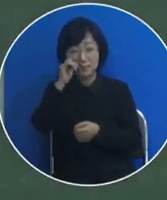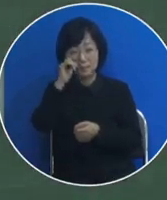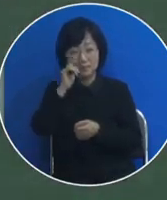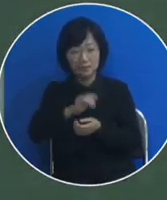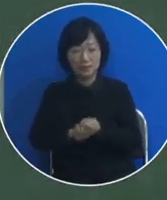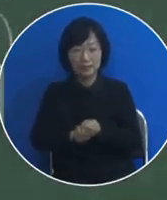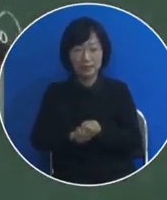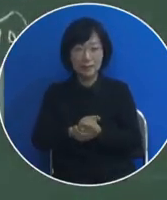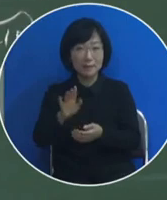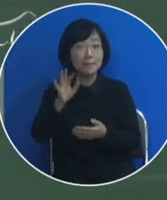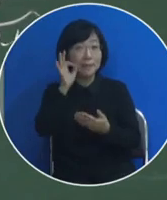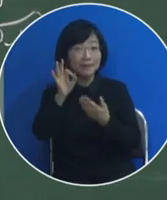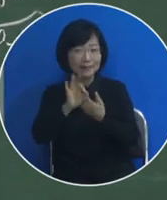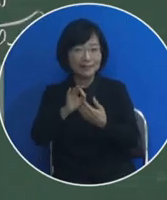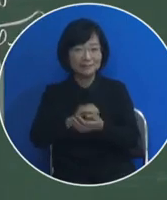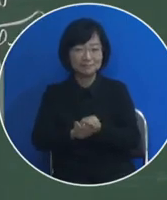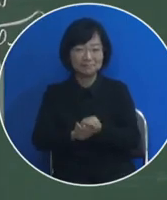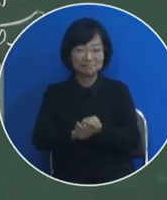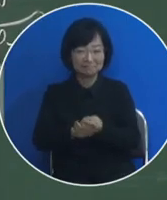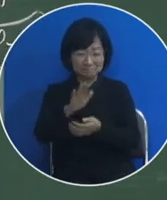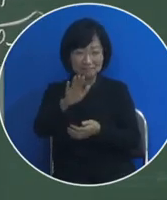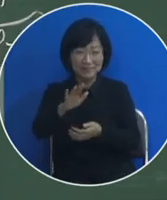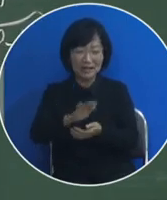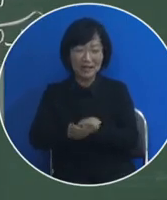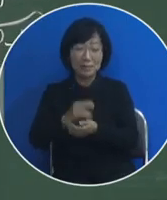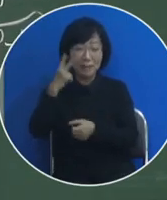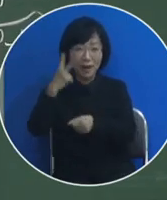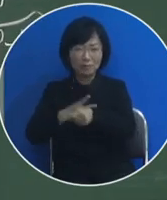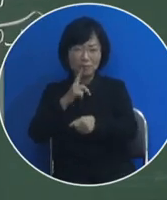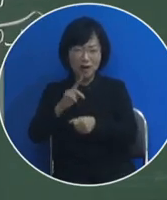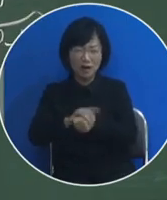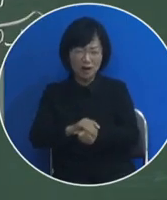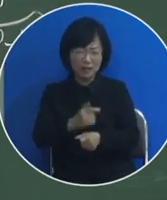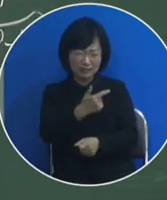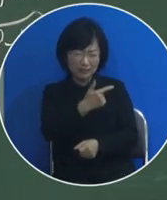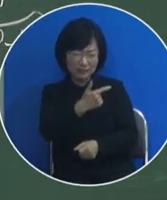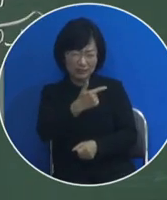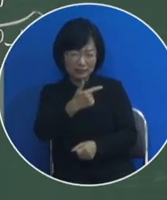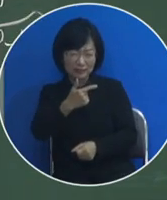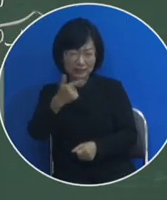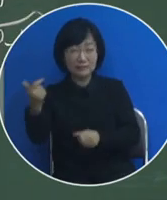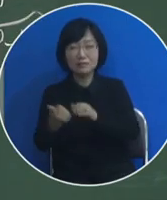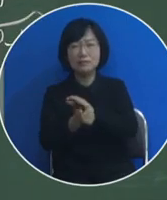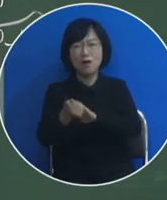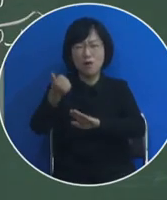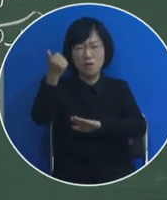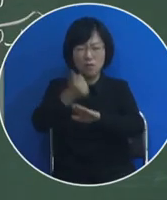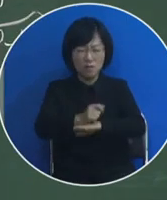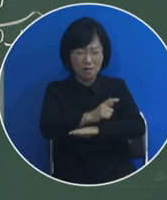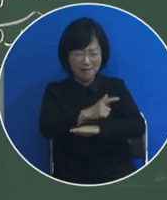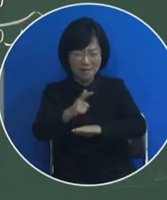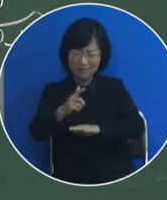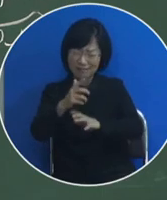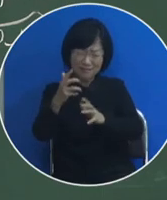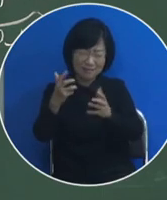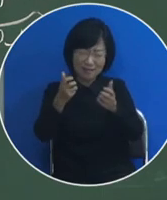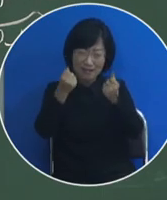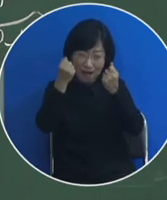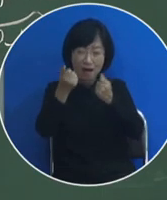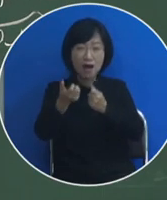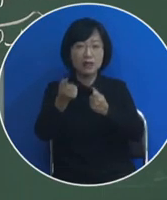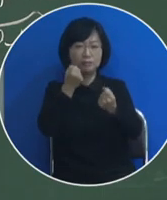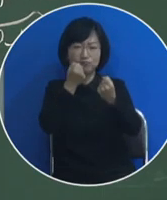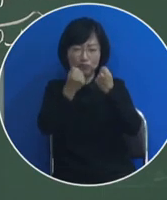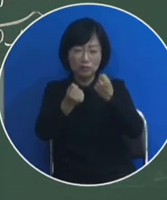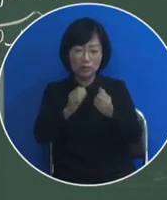그걸 하나님께 다 드리고 배설물로 여겼다. Someone who had tremendous success gives it all to God and considers it rubbish. 대단하죠. He really